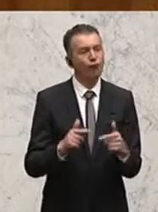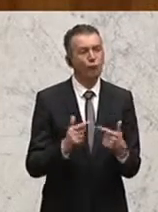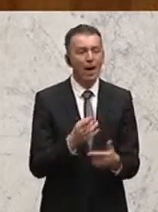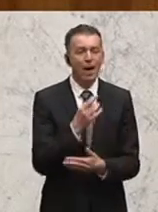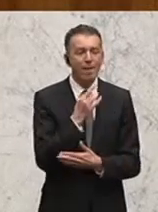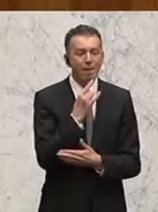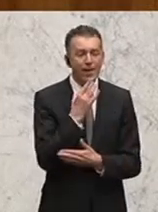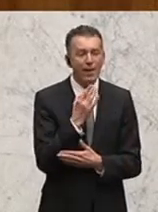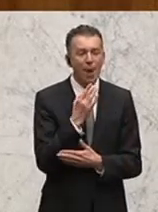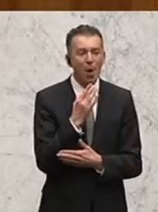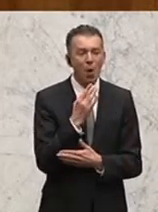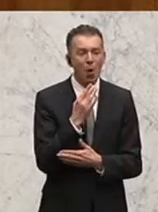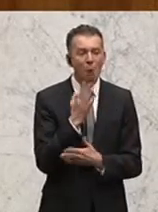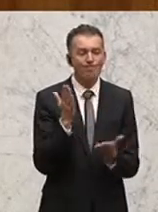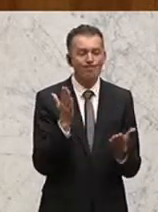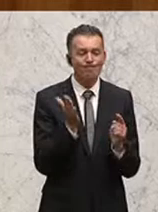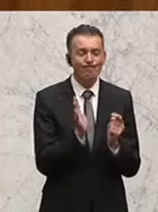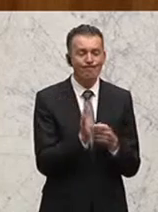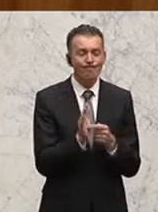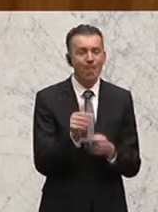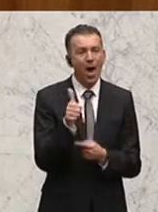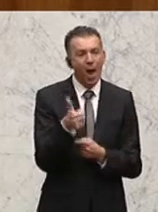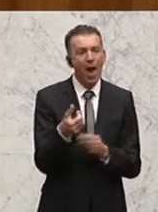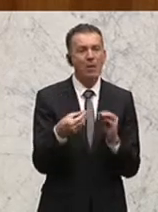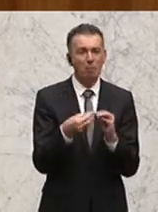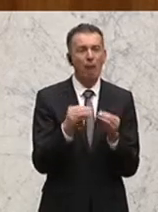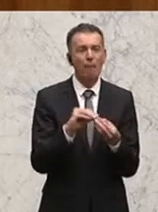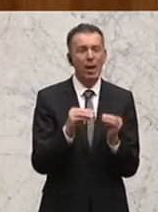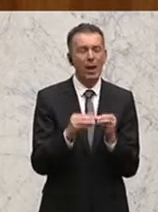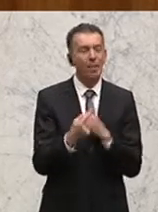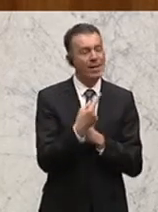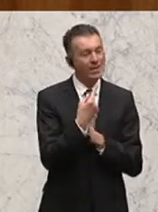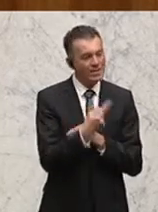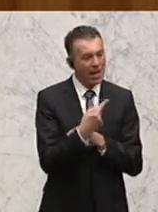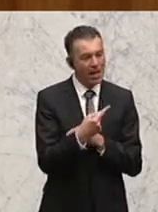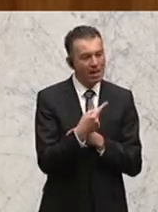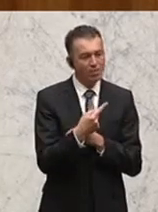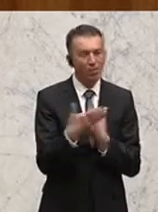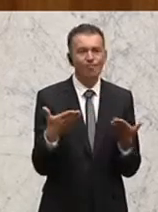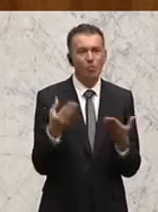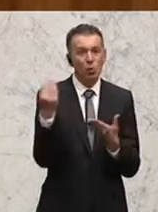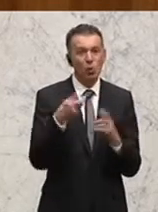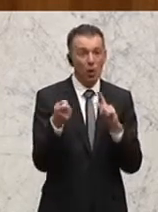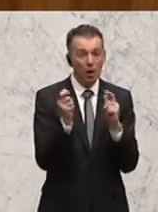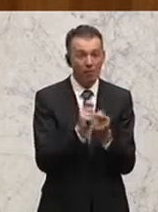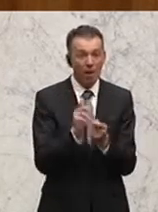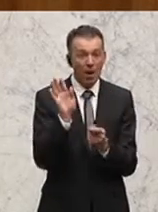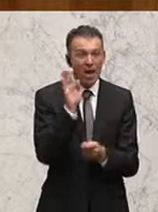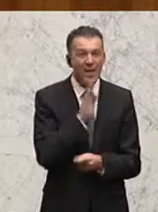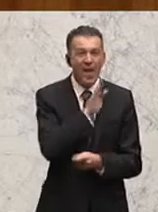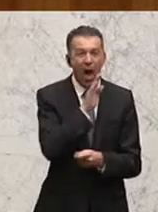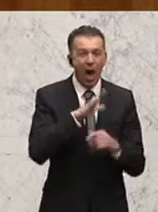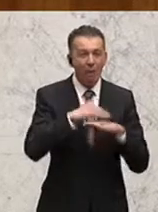genau auf ein zentrales Problem hinweisen. Sie führen eine Schulreform als Geheimprojekt durch. Das